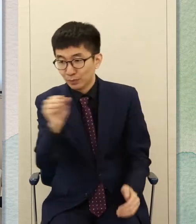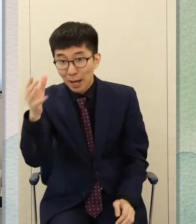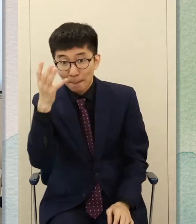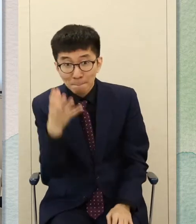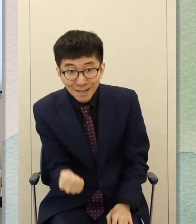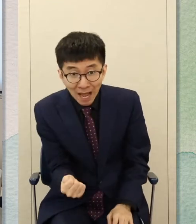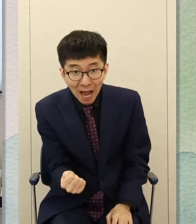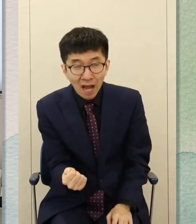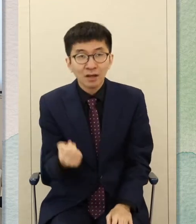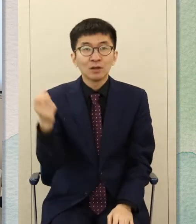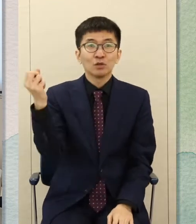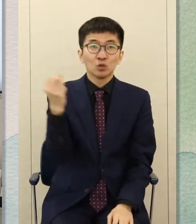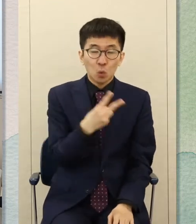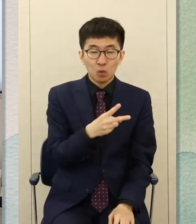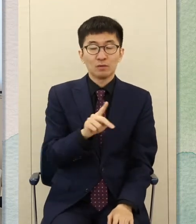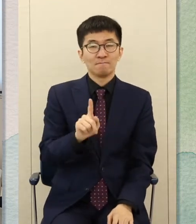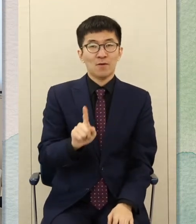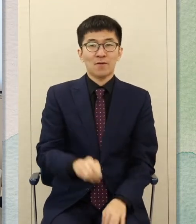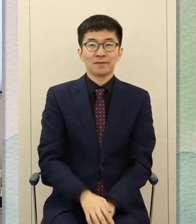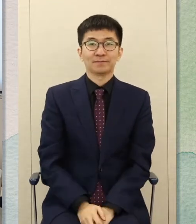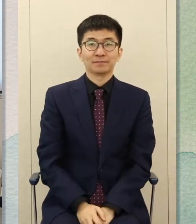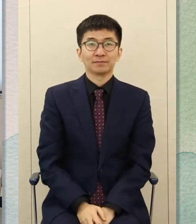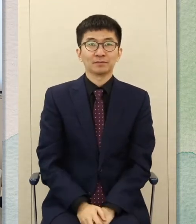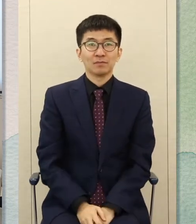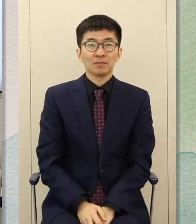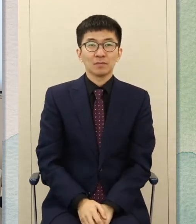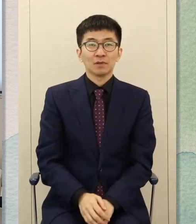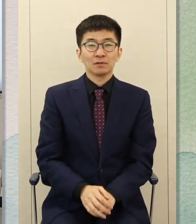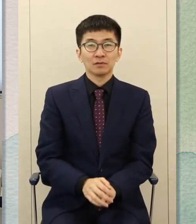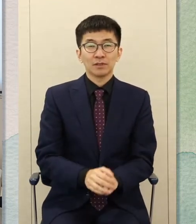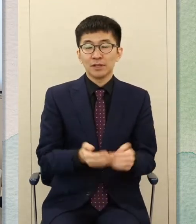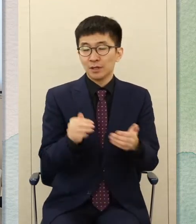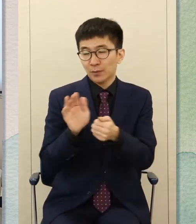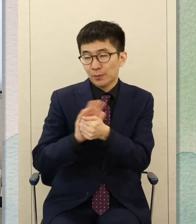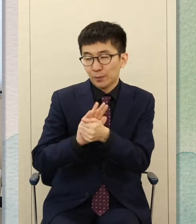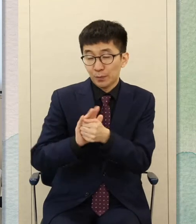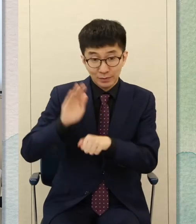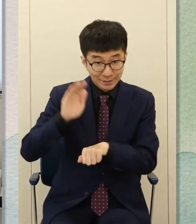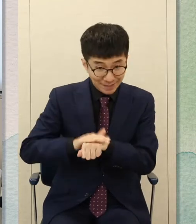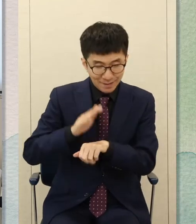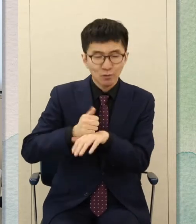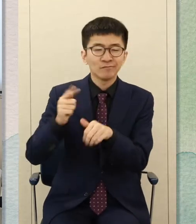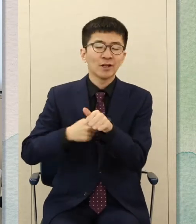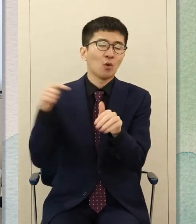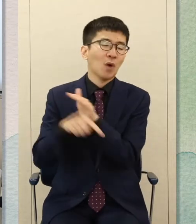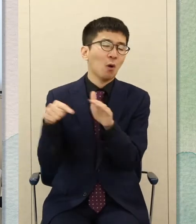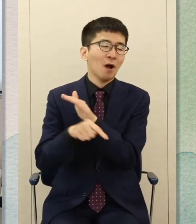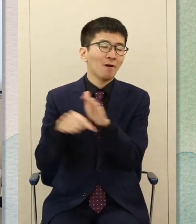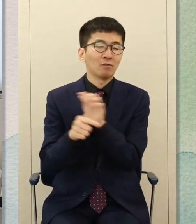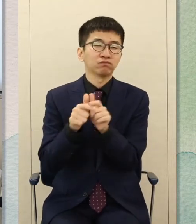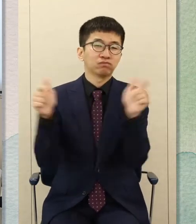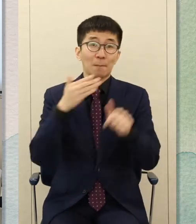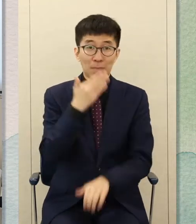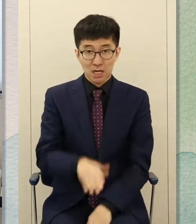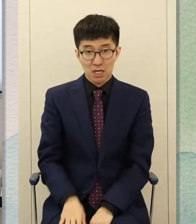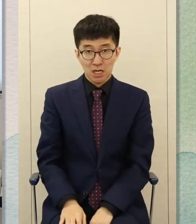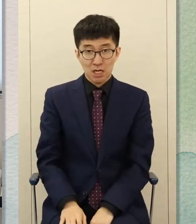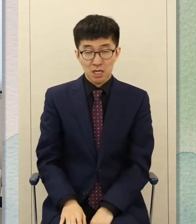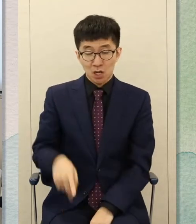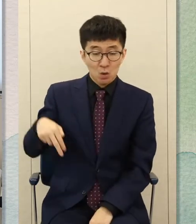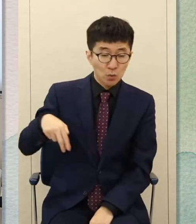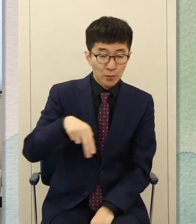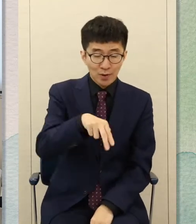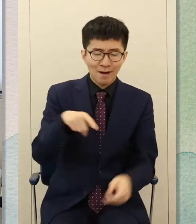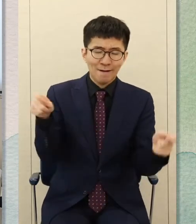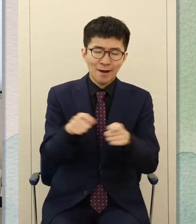좋으면, 장서량이 많으면 당연히 많이 오게 되고요. 사서 숫자가 많아서 서비스가 좋아지면 당연히 많이 오게 되고, 그 다음에 접근성이 굉장히